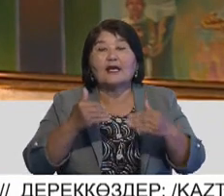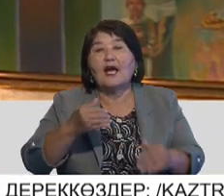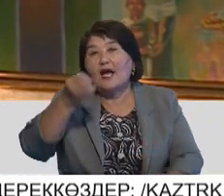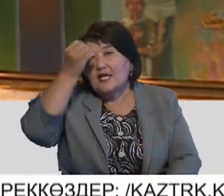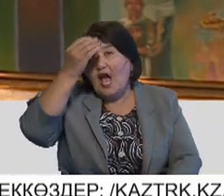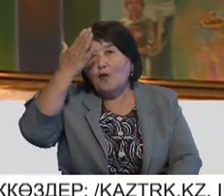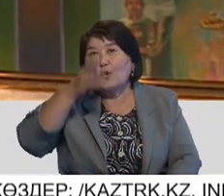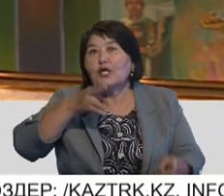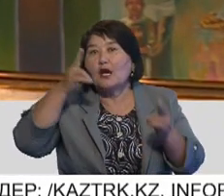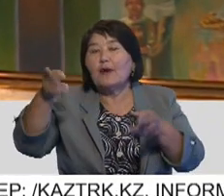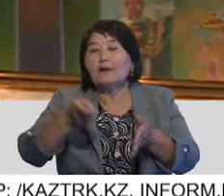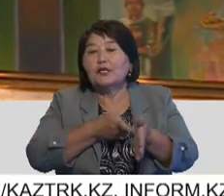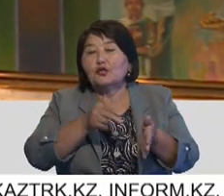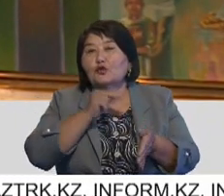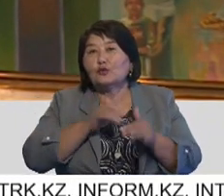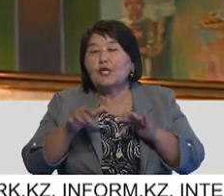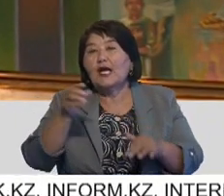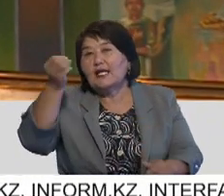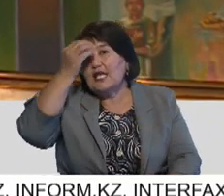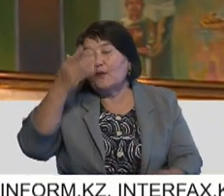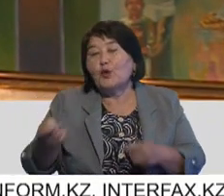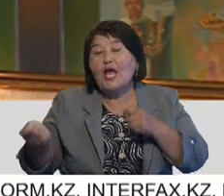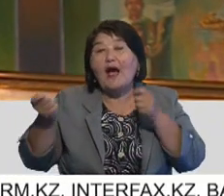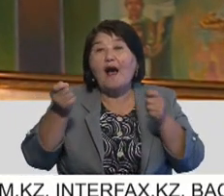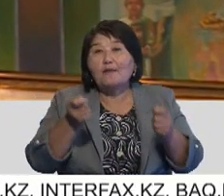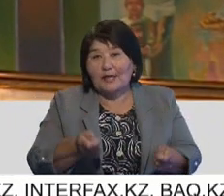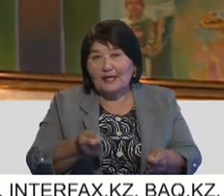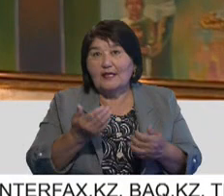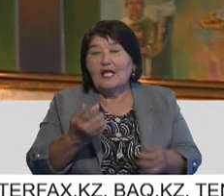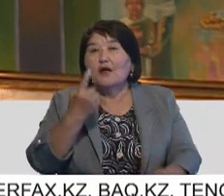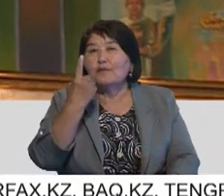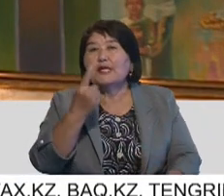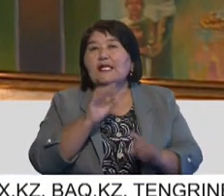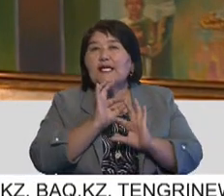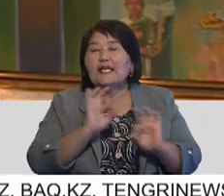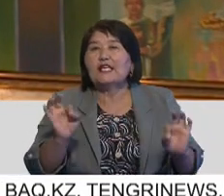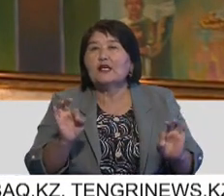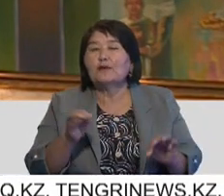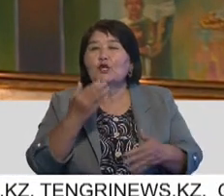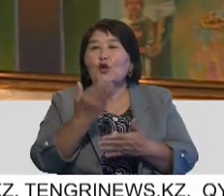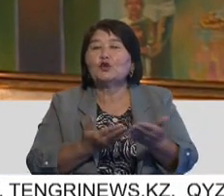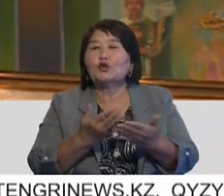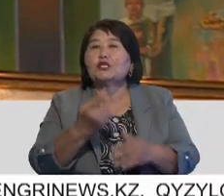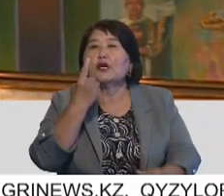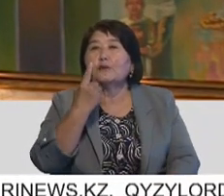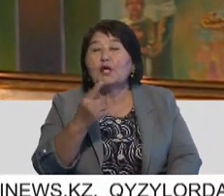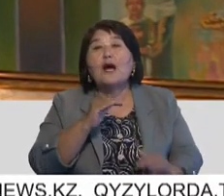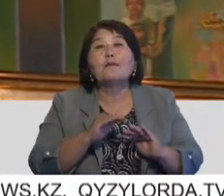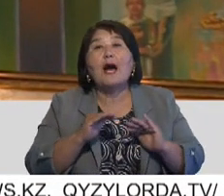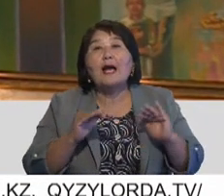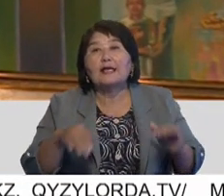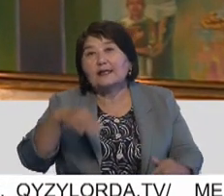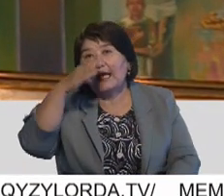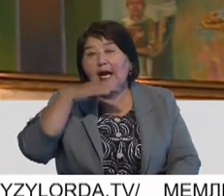барып, зерттеу жұмысын жасап келді. Япониядан алып келгендегі бір керемет ұтымды ұсыныстың біреуі